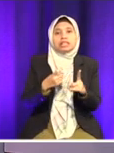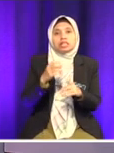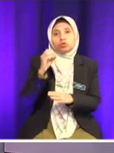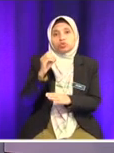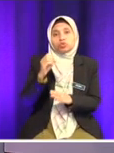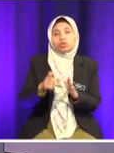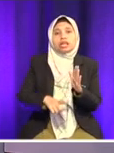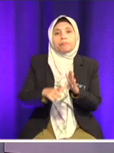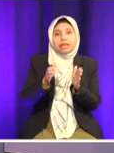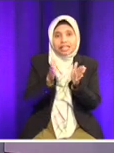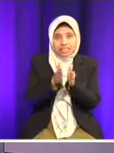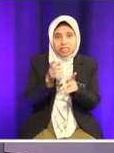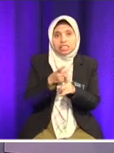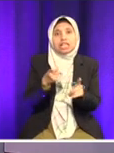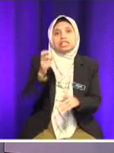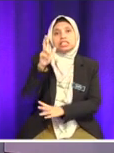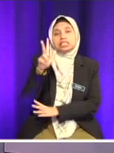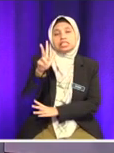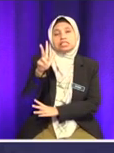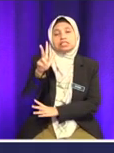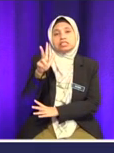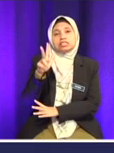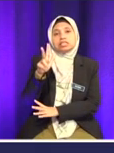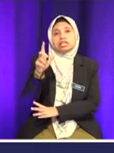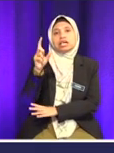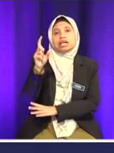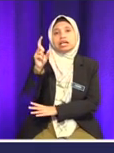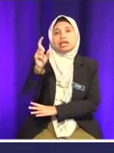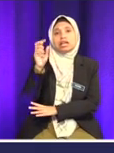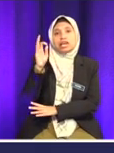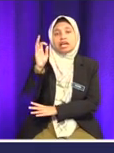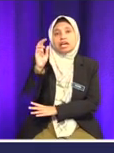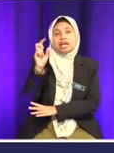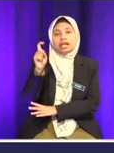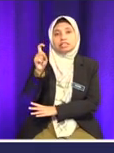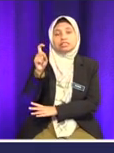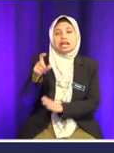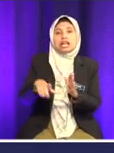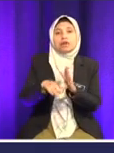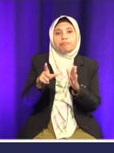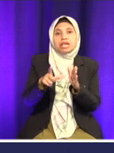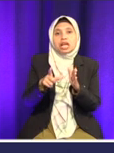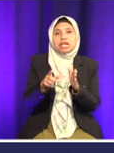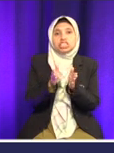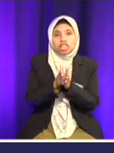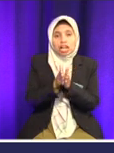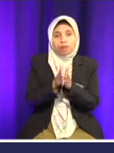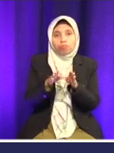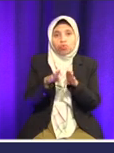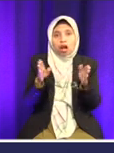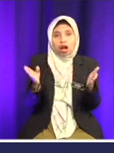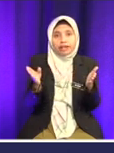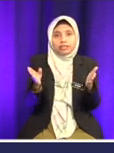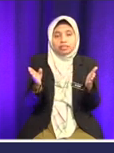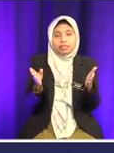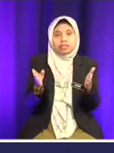tiga sebab FX dia lebih runcing bukaannya lebih kecil berbanding dengan